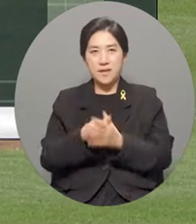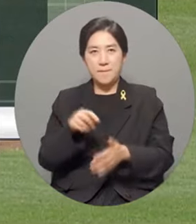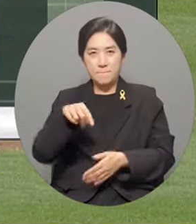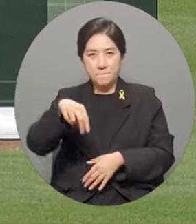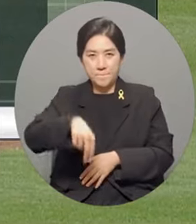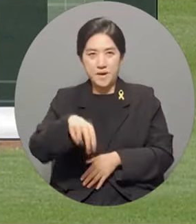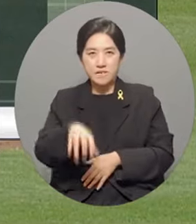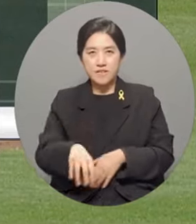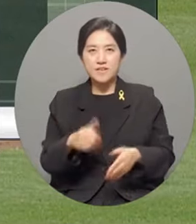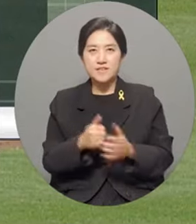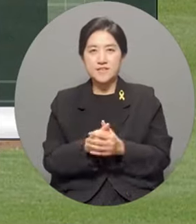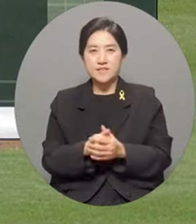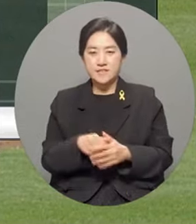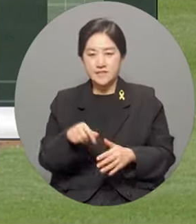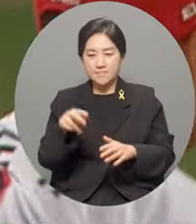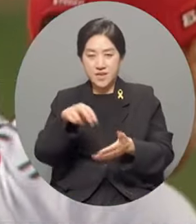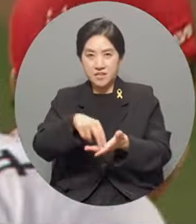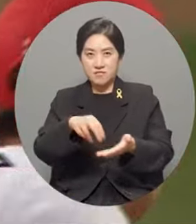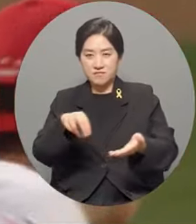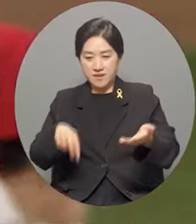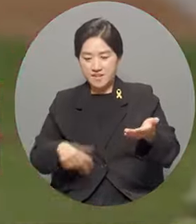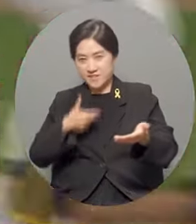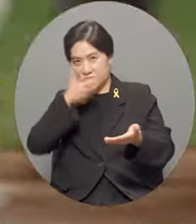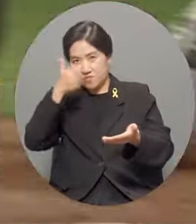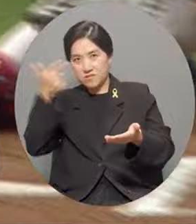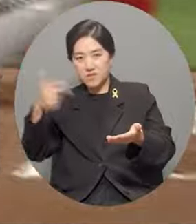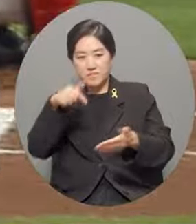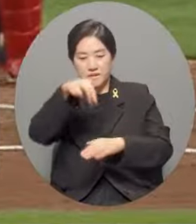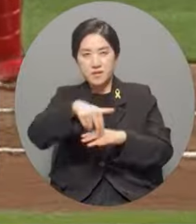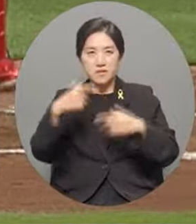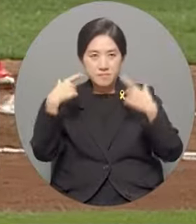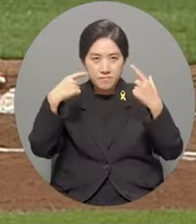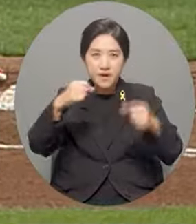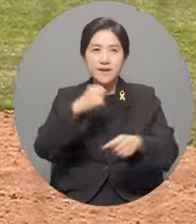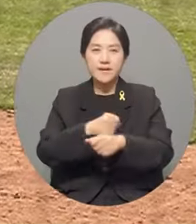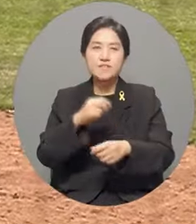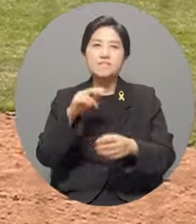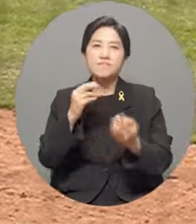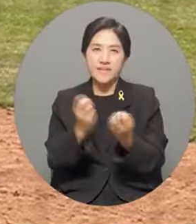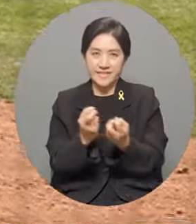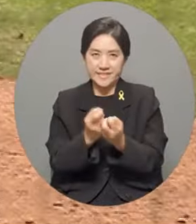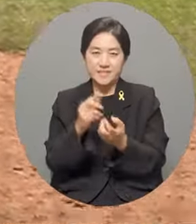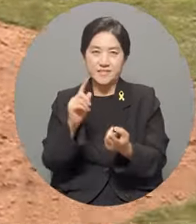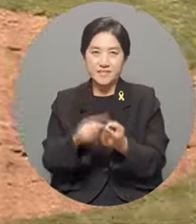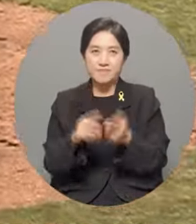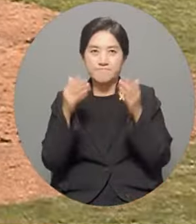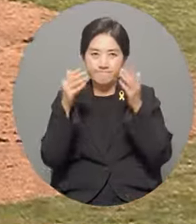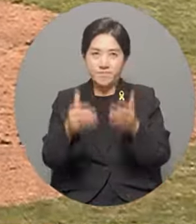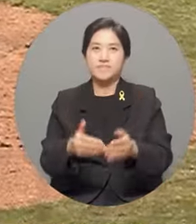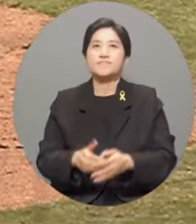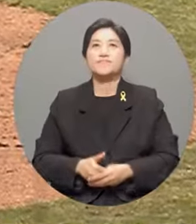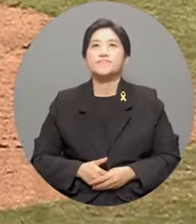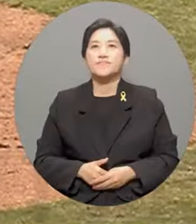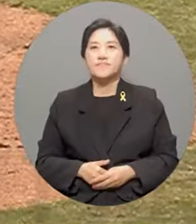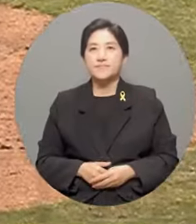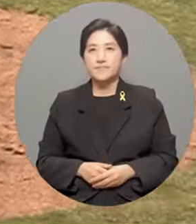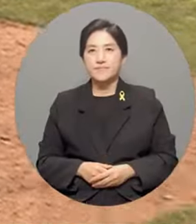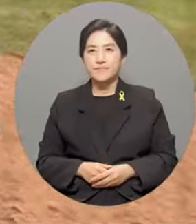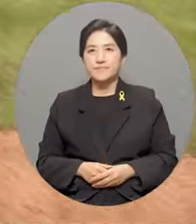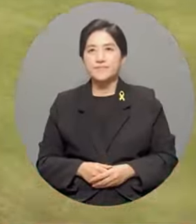아래에서는 큰 꿈을 꾸지만 마운드 위에서는 평소 하던 대로 똑같이 할 거라고 생각합니다. MBC 뉴스 박지웅입니다.